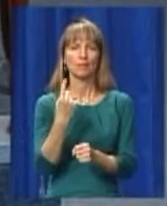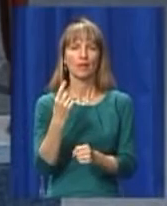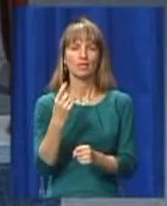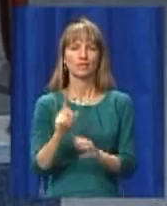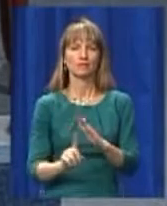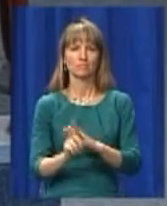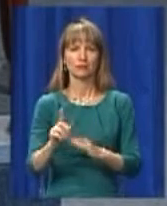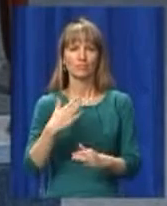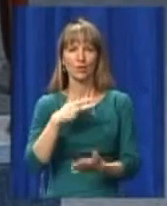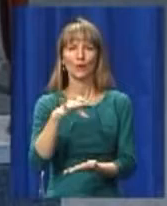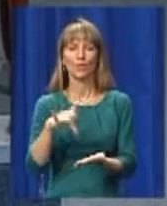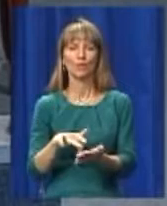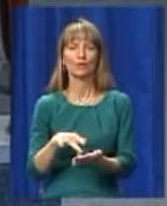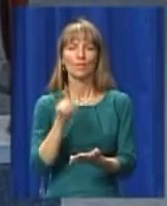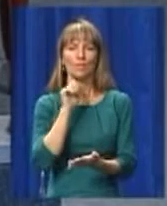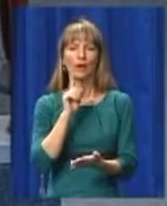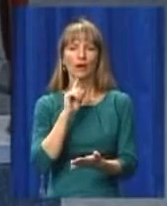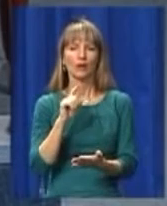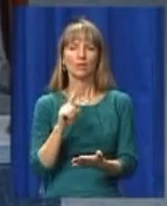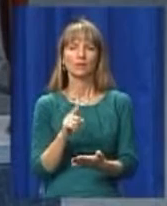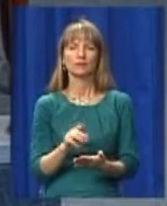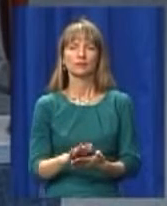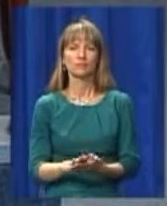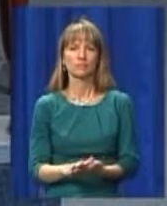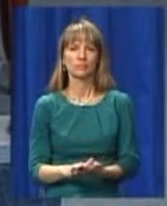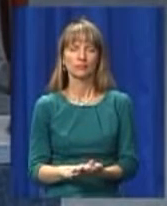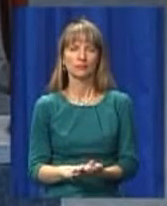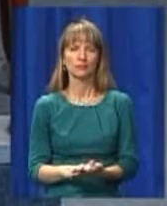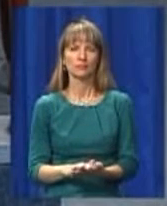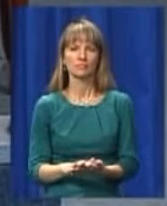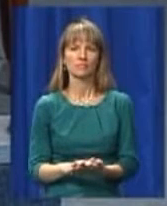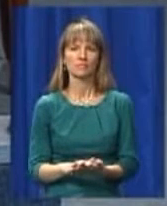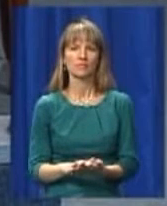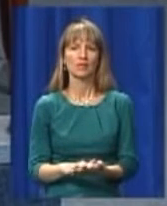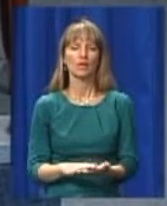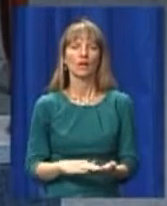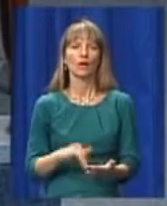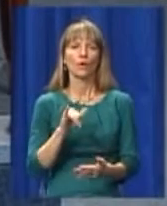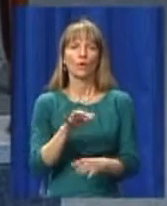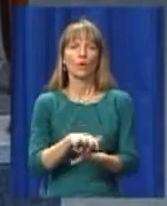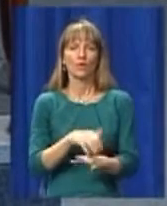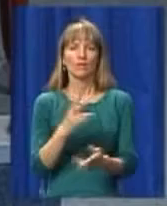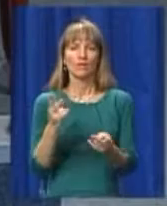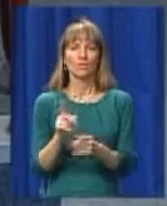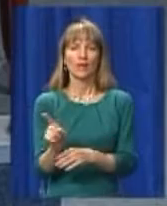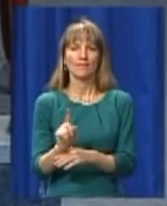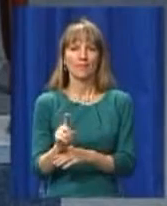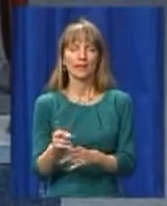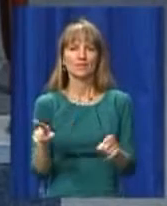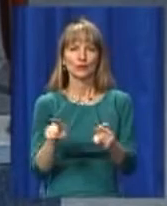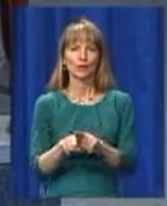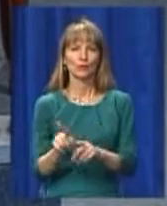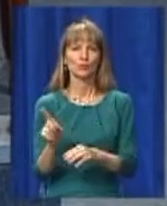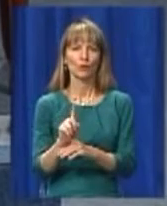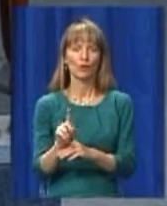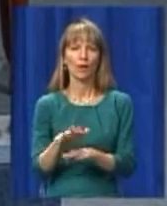нашій, у нашому місті покраще. А у нас все намного проще. У нас спина назад, грудь вперед, все. А у котів там і хвіст треба ще трубою. І